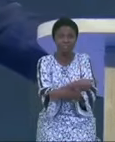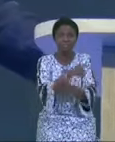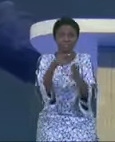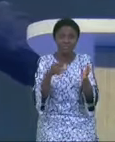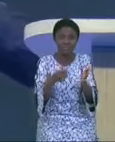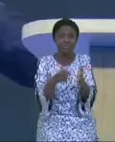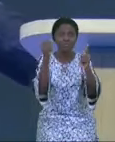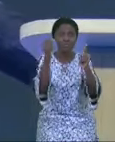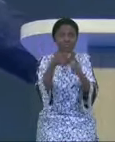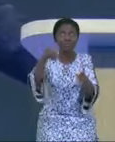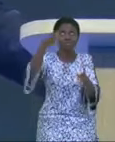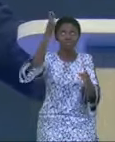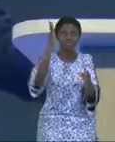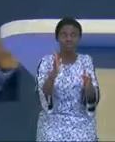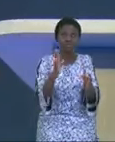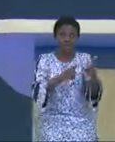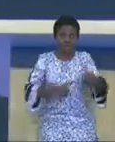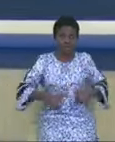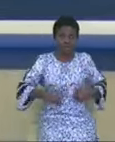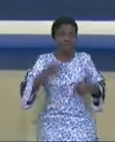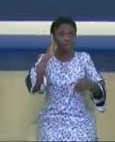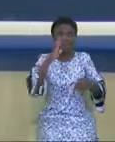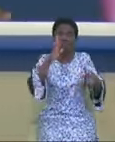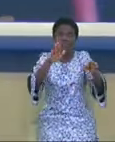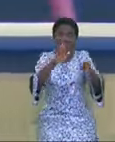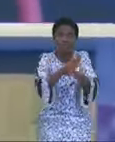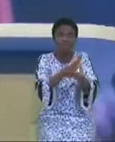cette parole est accomplie dans vos cœurs